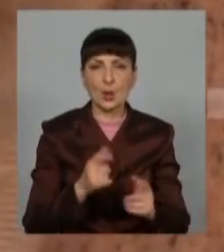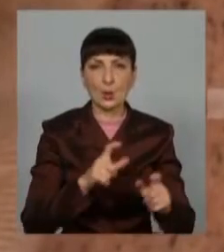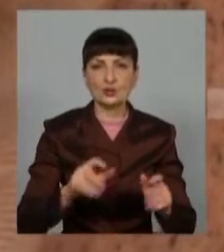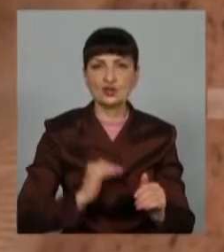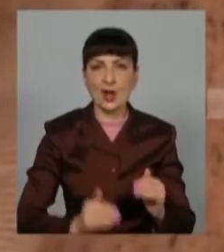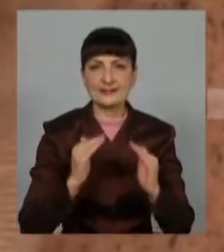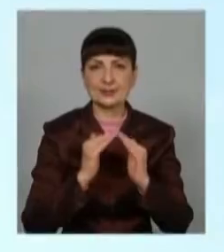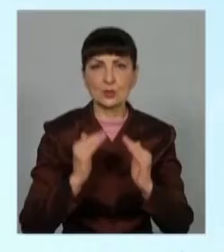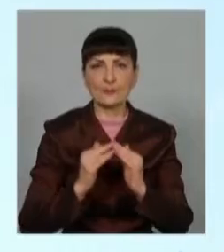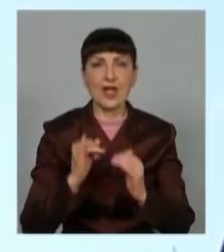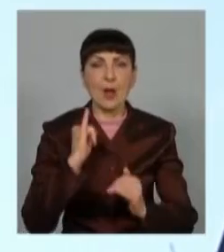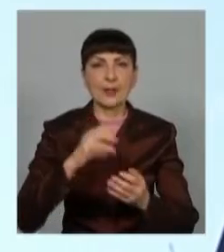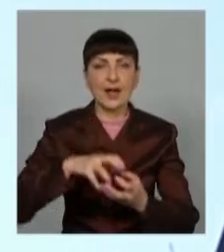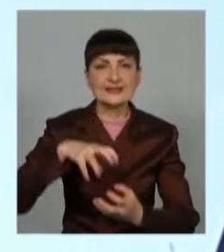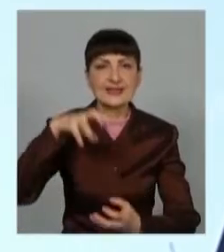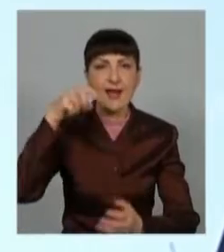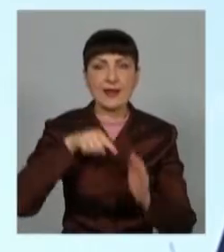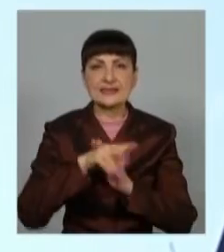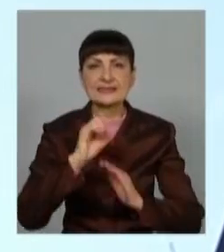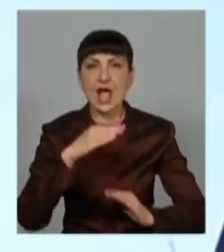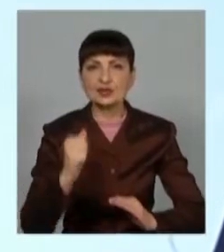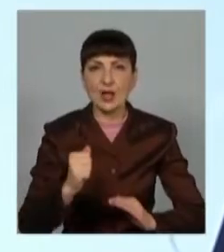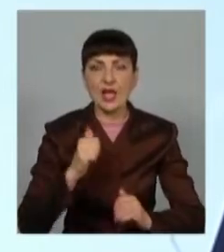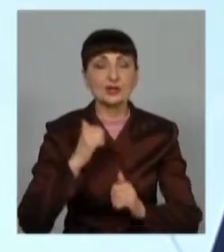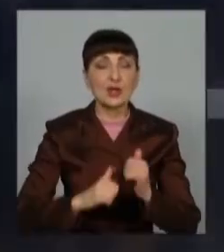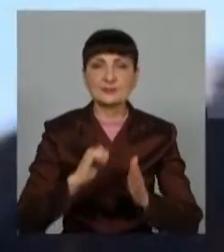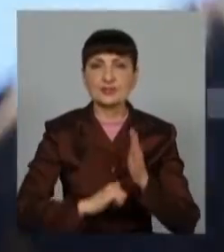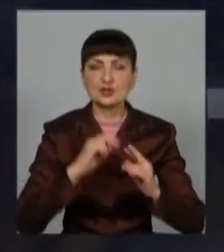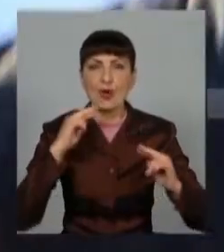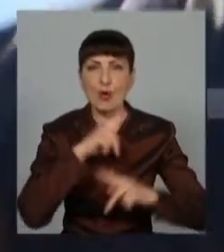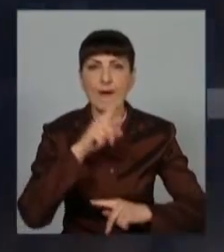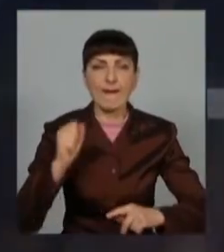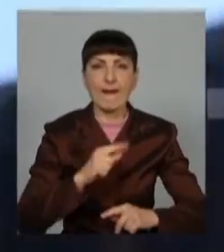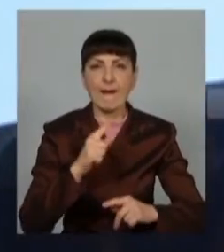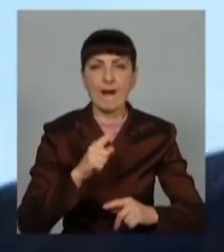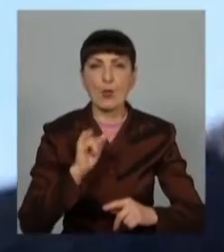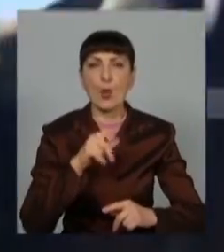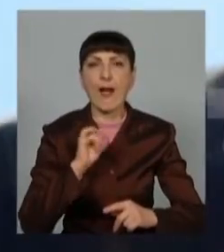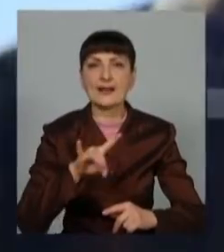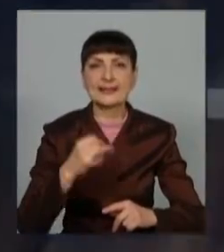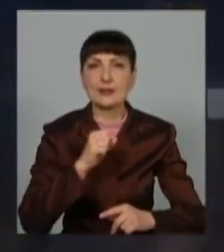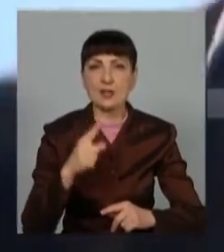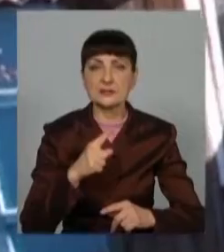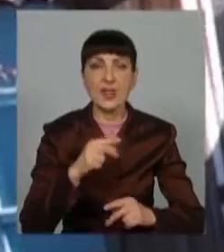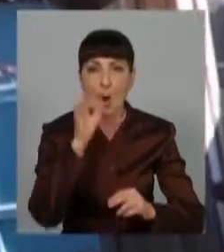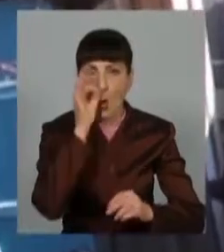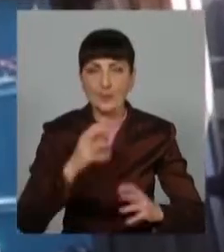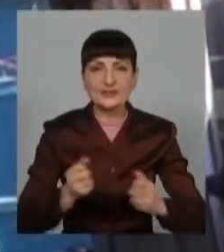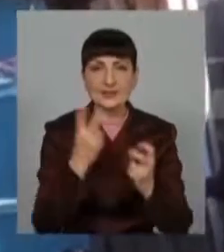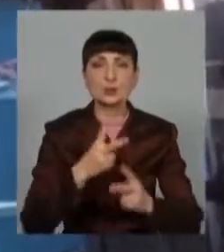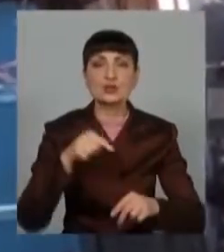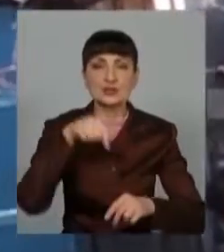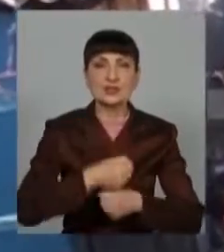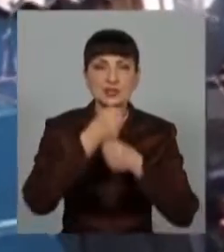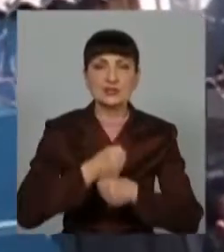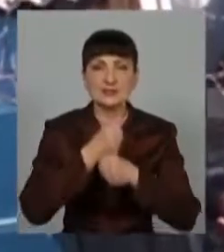частного сектора. Плохая тяга из-за переполненной сажи в трубе – частая причина отравления угарным газом. Потому опытные спасатели говорят, чистить их нужно